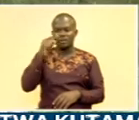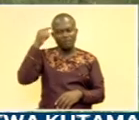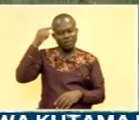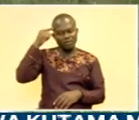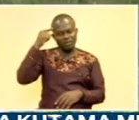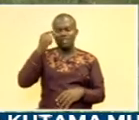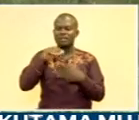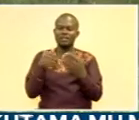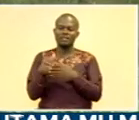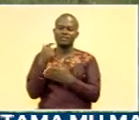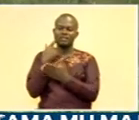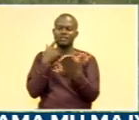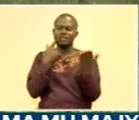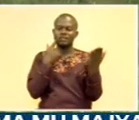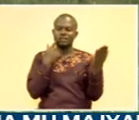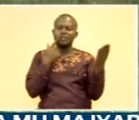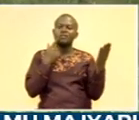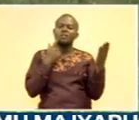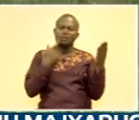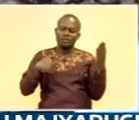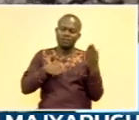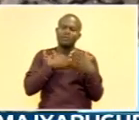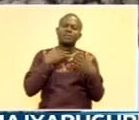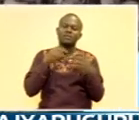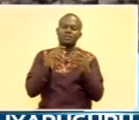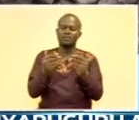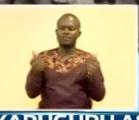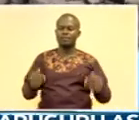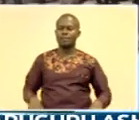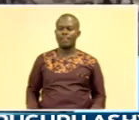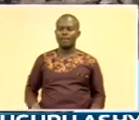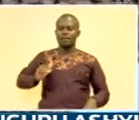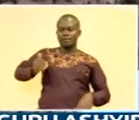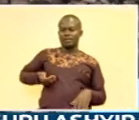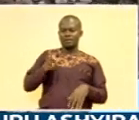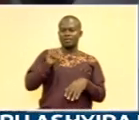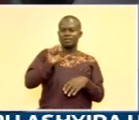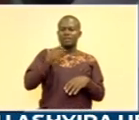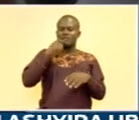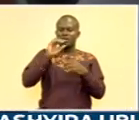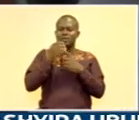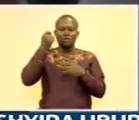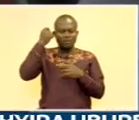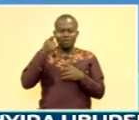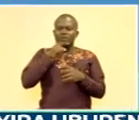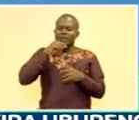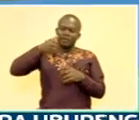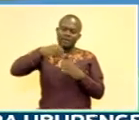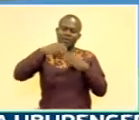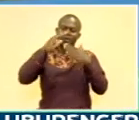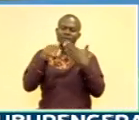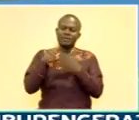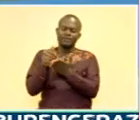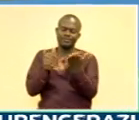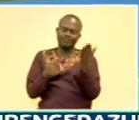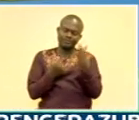mindset, ni imyumvire turimo turwana nayo. Madamu Rose Rwabuhihi yemeza ko umuco wo kumva ko abagabo ari bo bayobozi ari